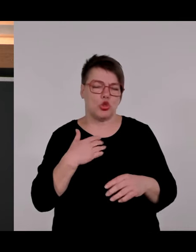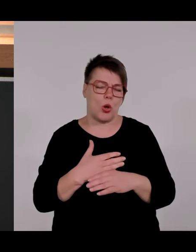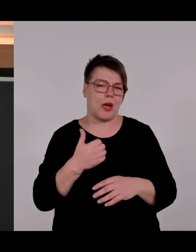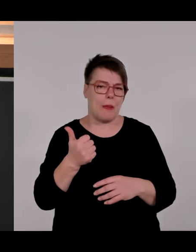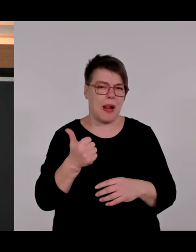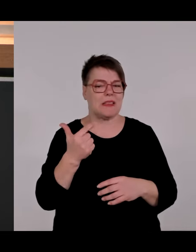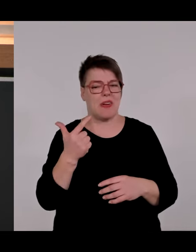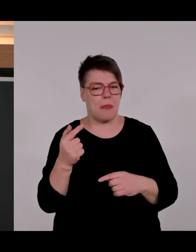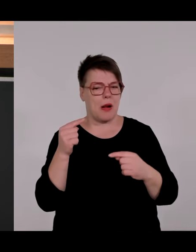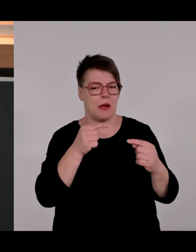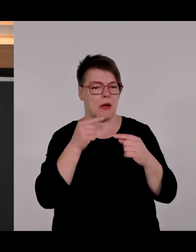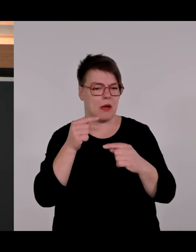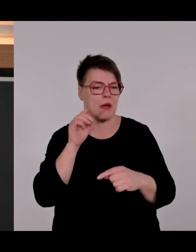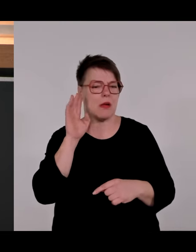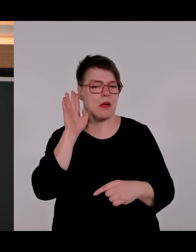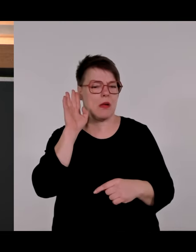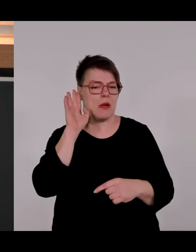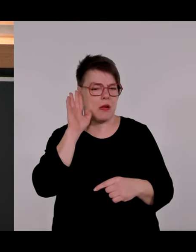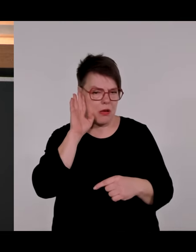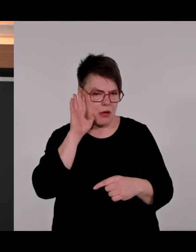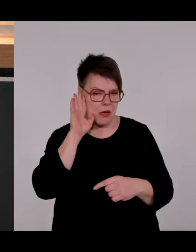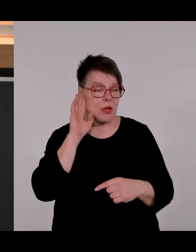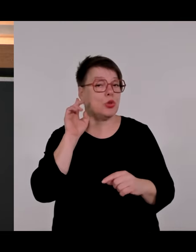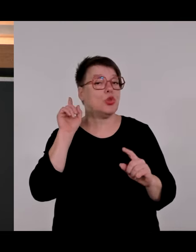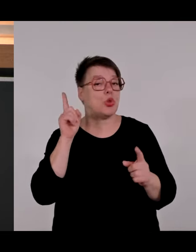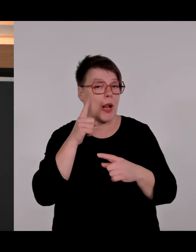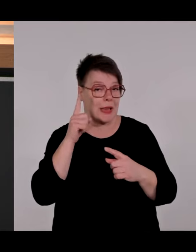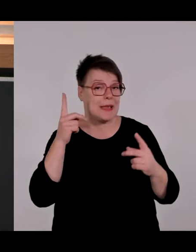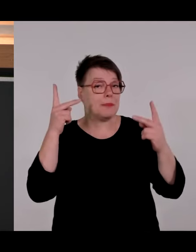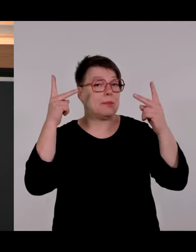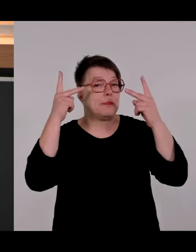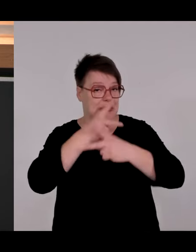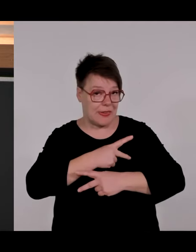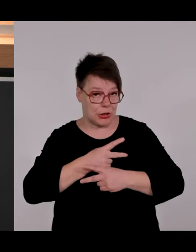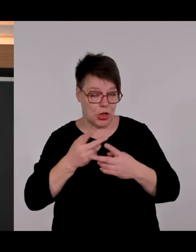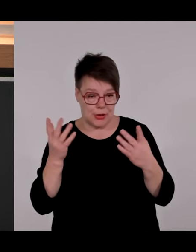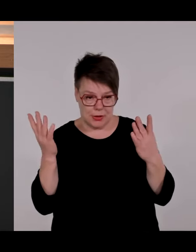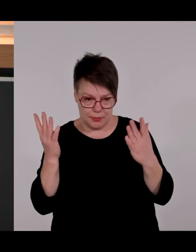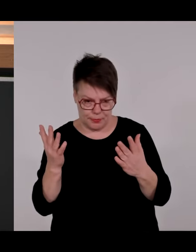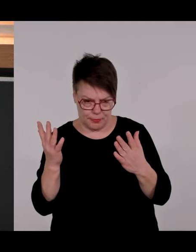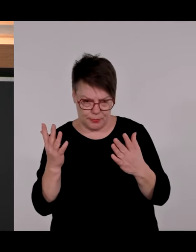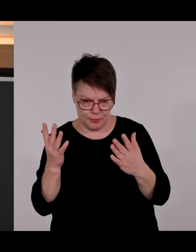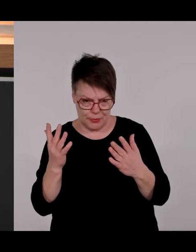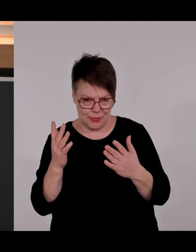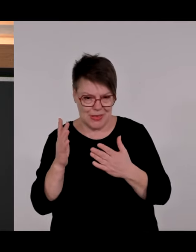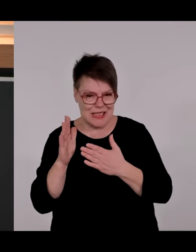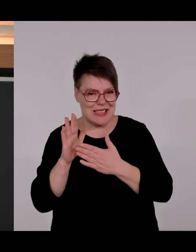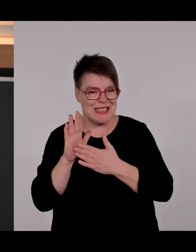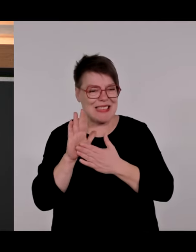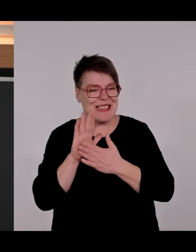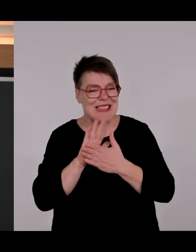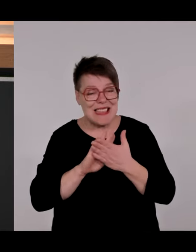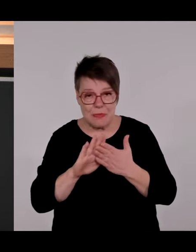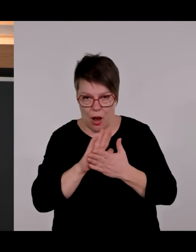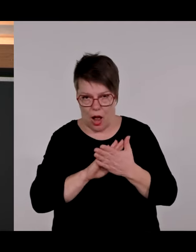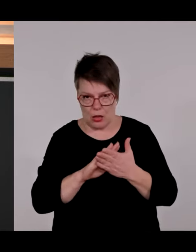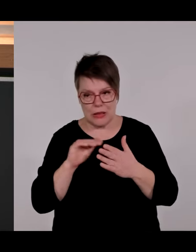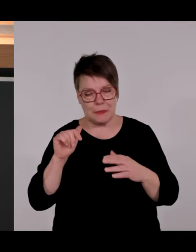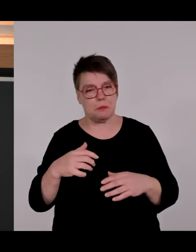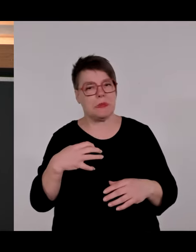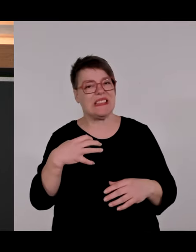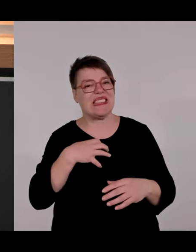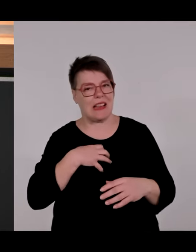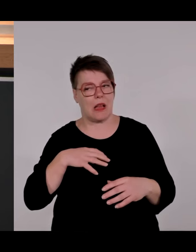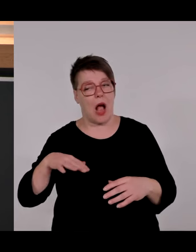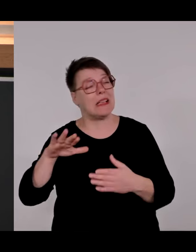niemand, wirklich niemand in diesem Senat glaubt daran, dass ein Zaun allein alle